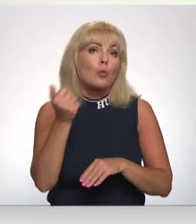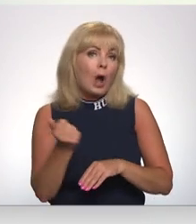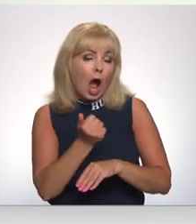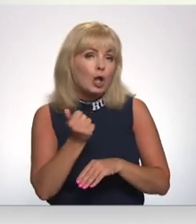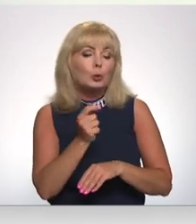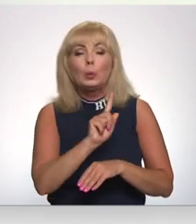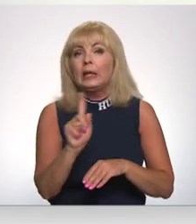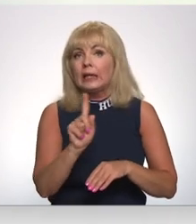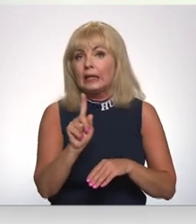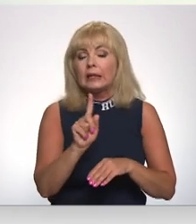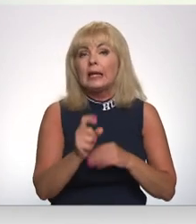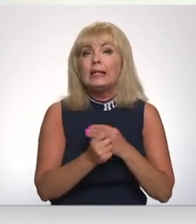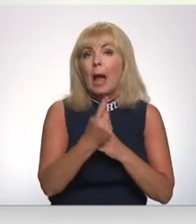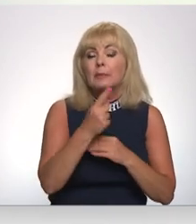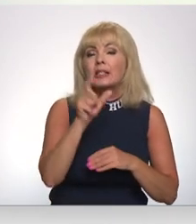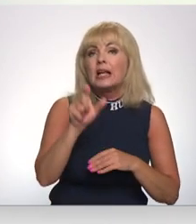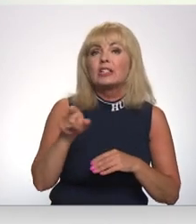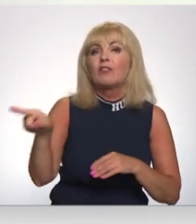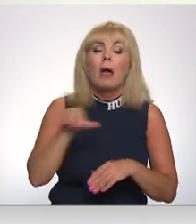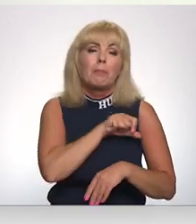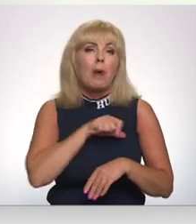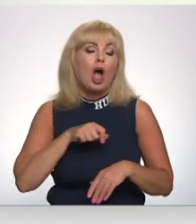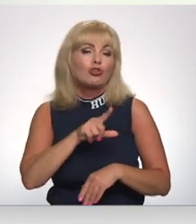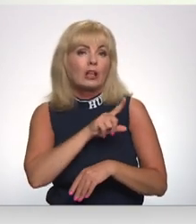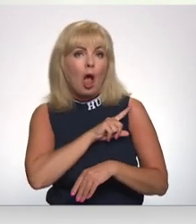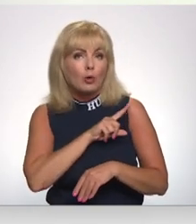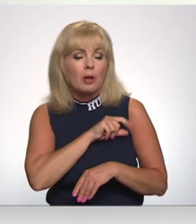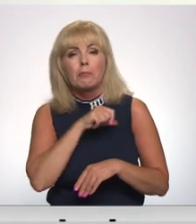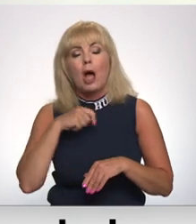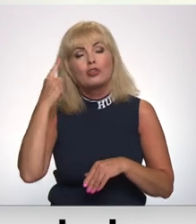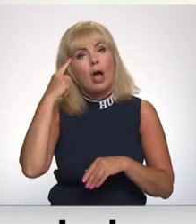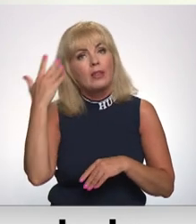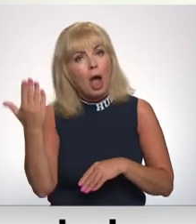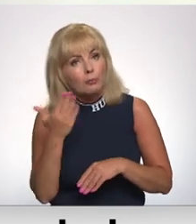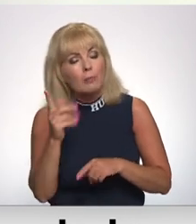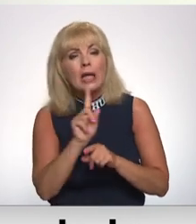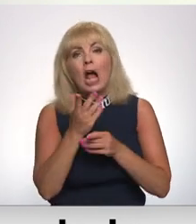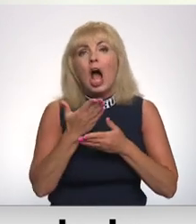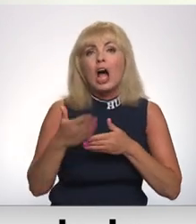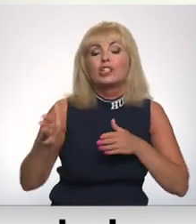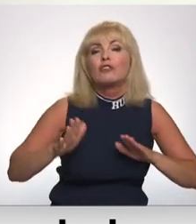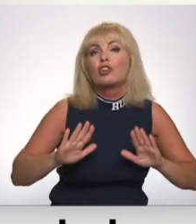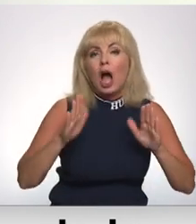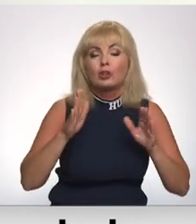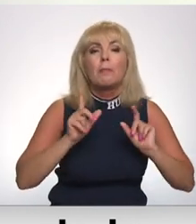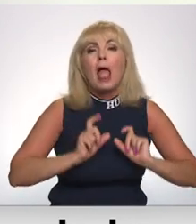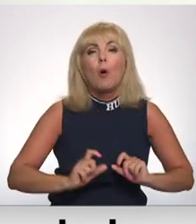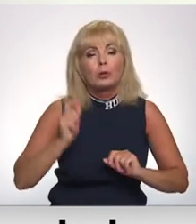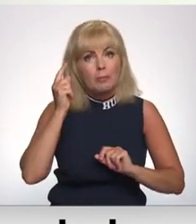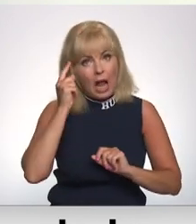ir cilvēka neuzmanība, neapdomība, arī atsevišķos gadījumos